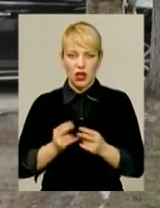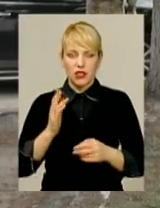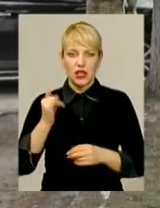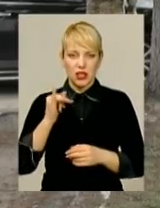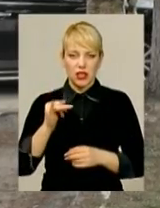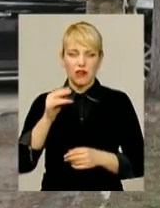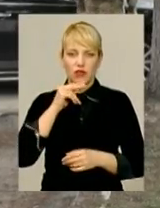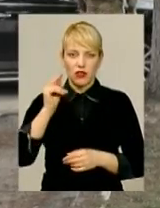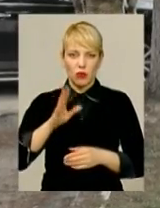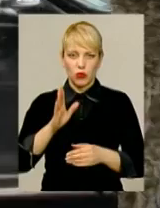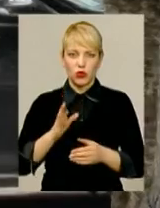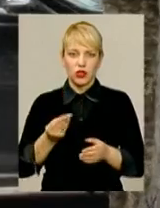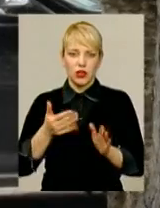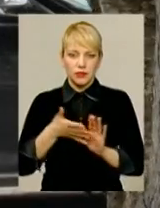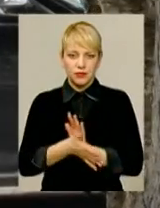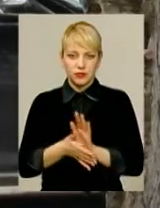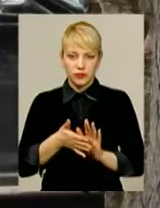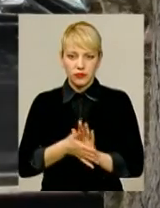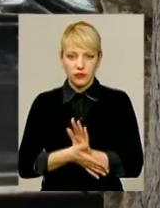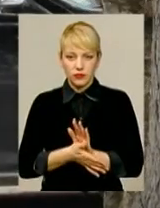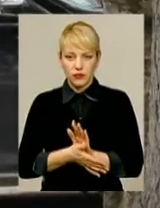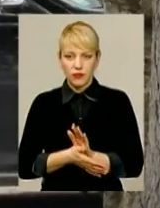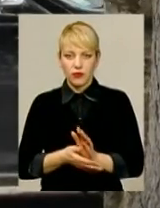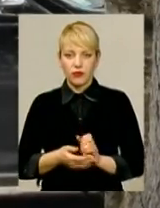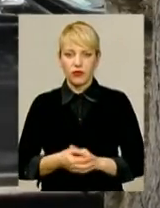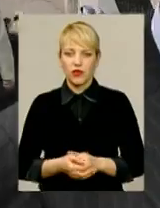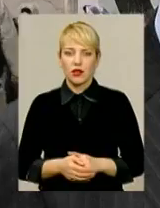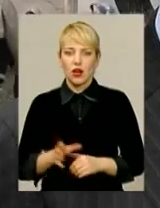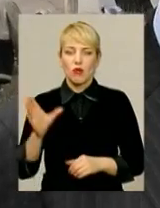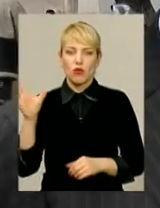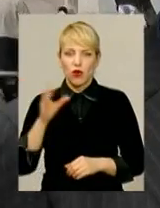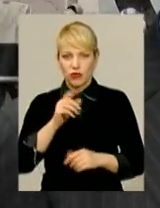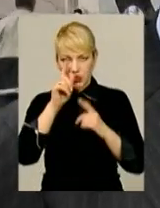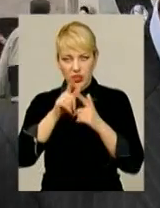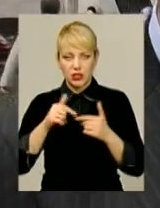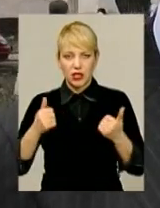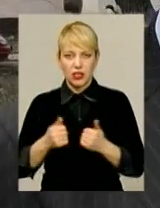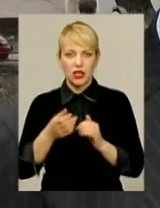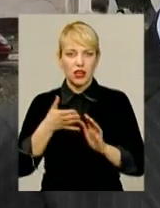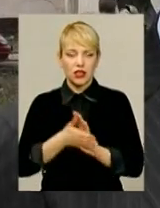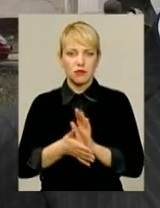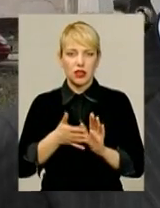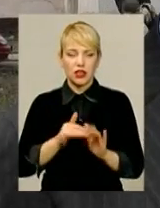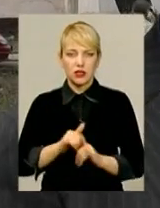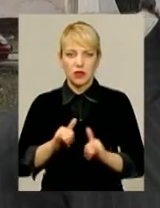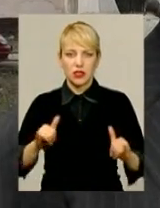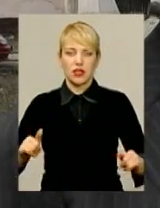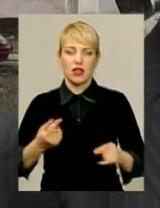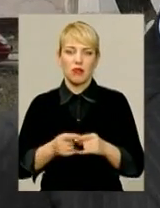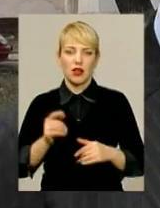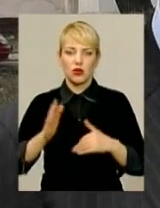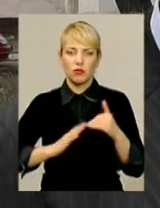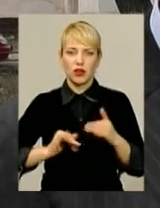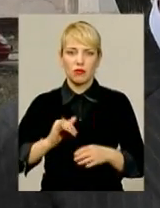понести финансовые, так сказать, потери. По всей стране распространяем эту практику и помогаем не только